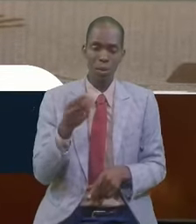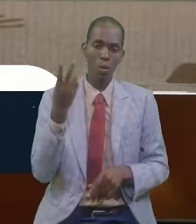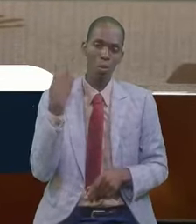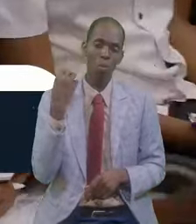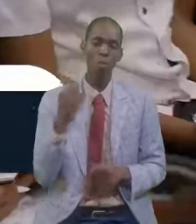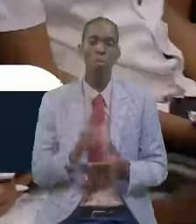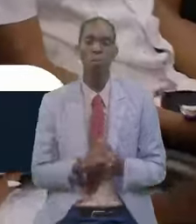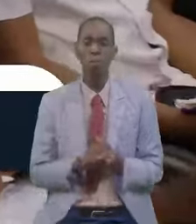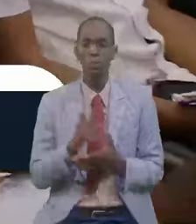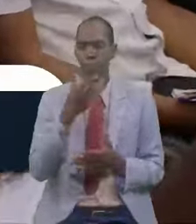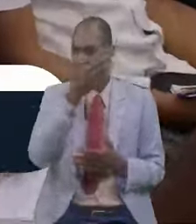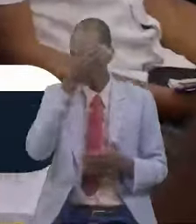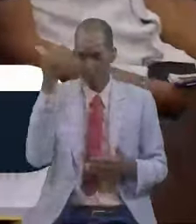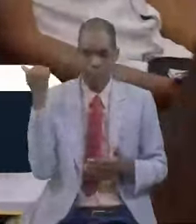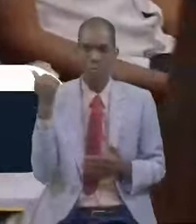il était.